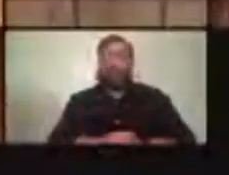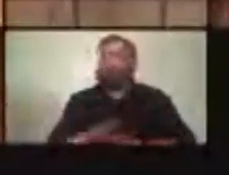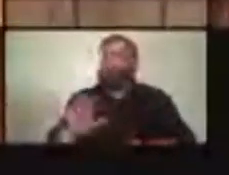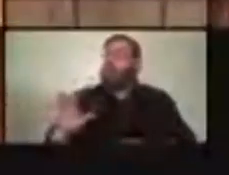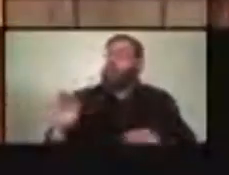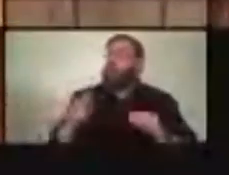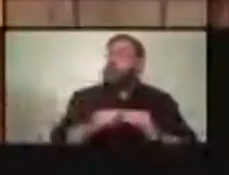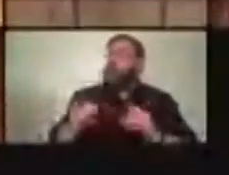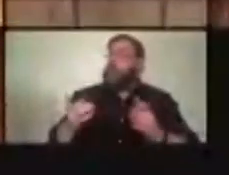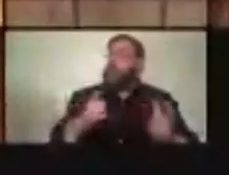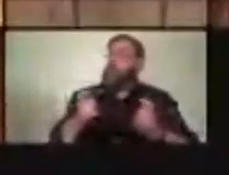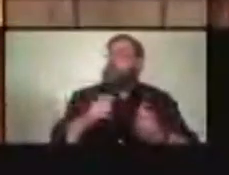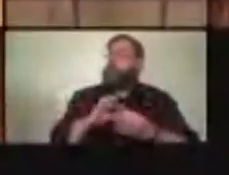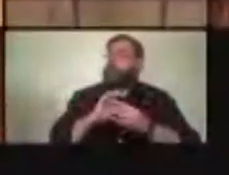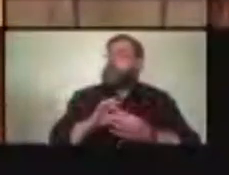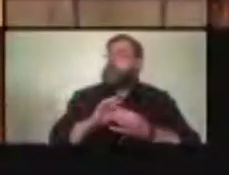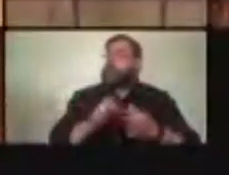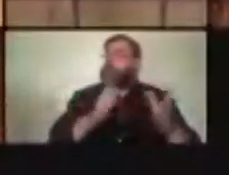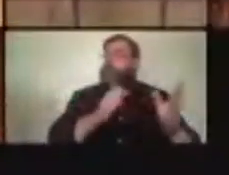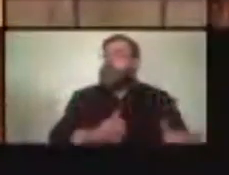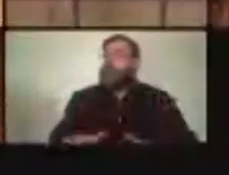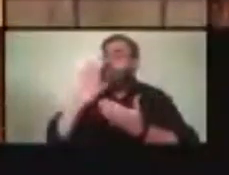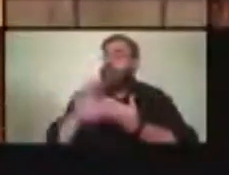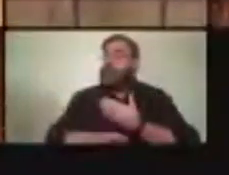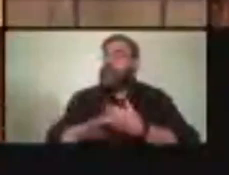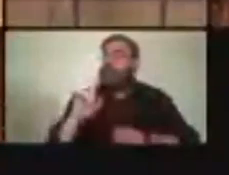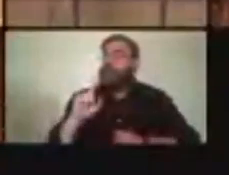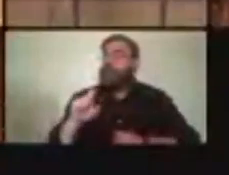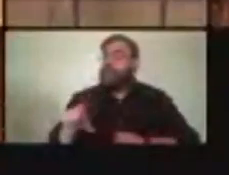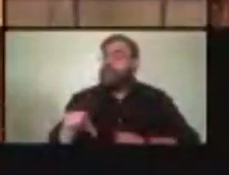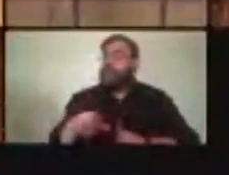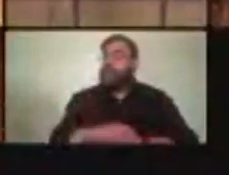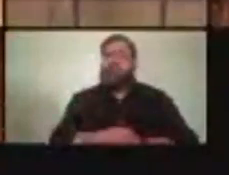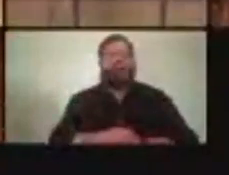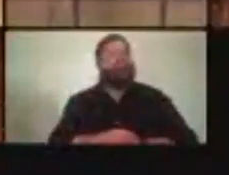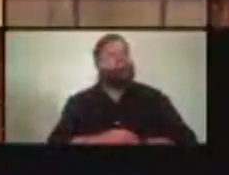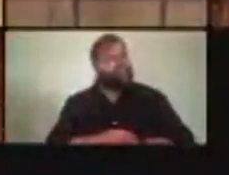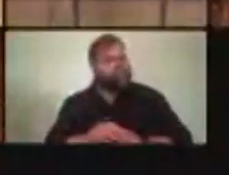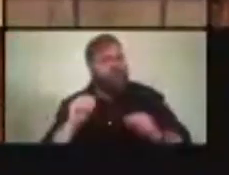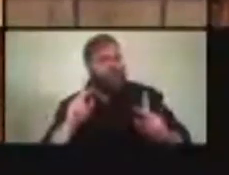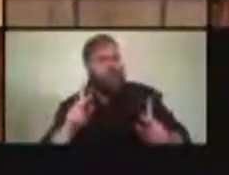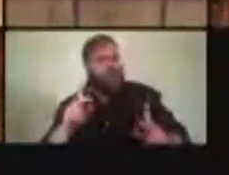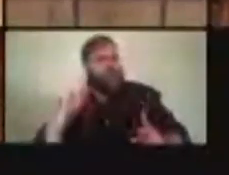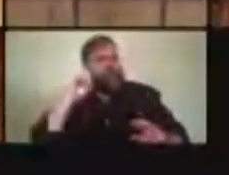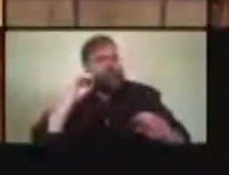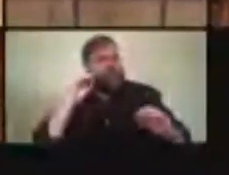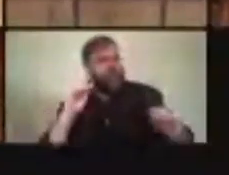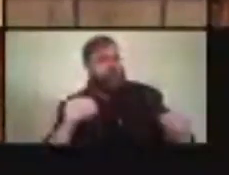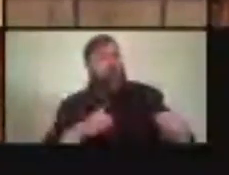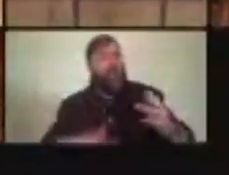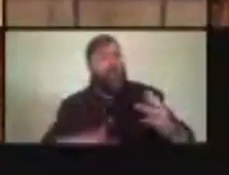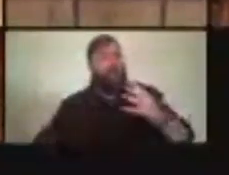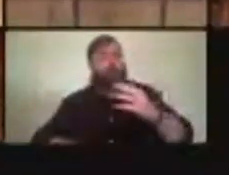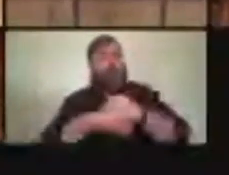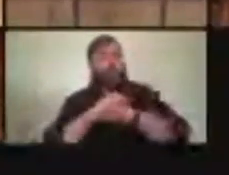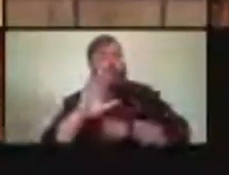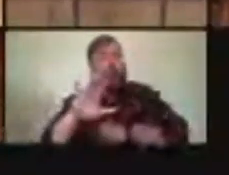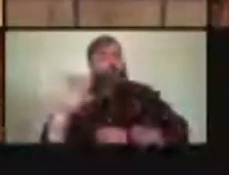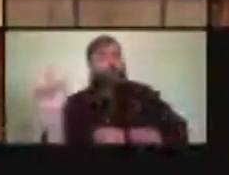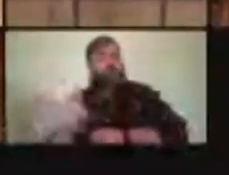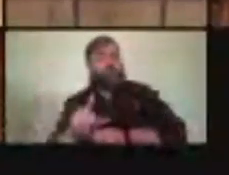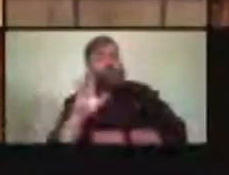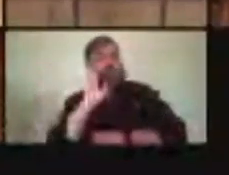na changamoto hizi? Asante. Je, kuna lolote la ziada kuhusu kalenda ya mpango? Hakuna